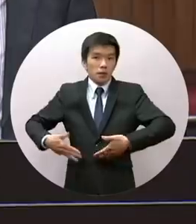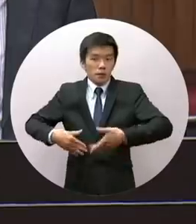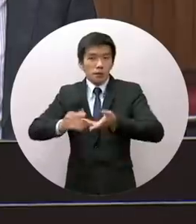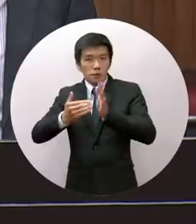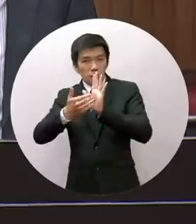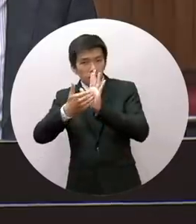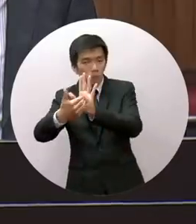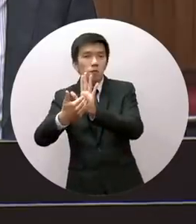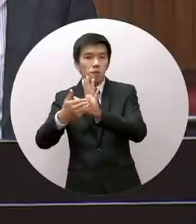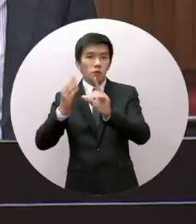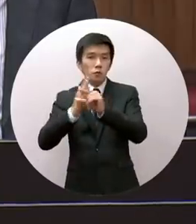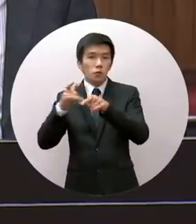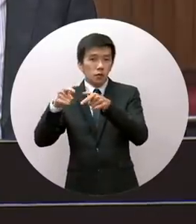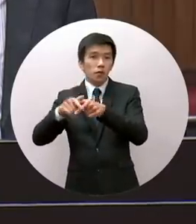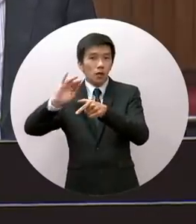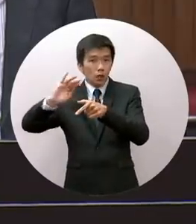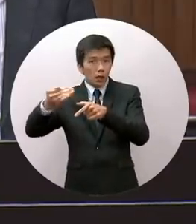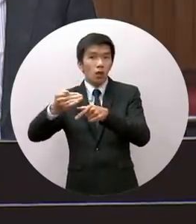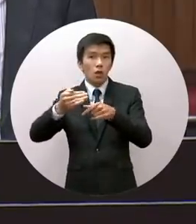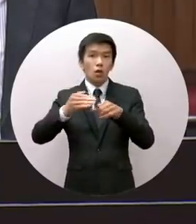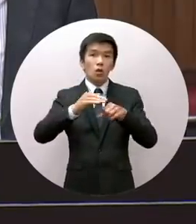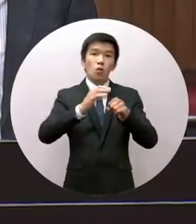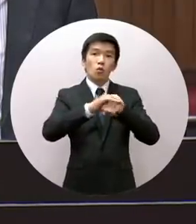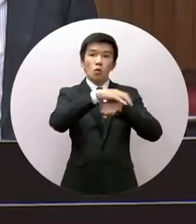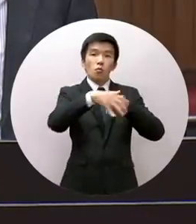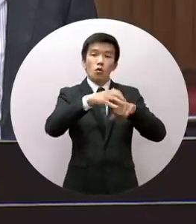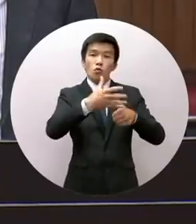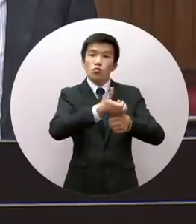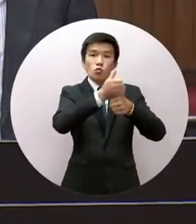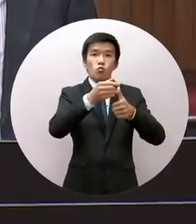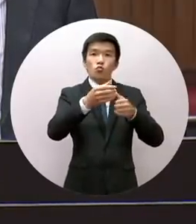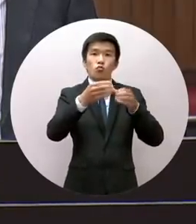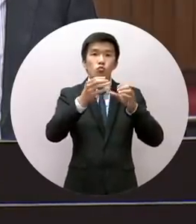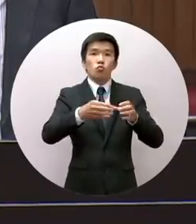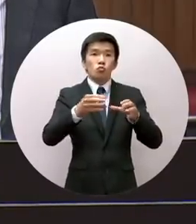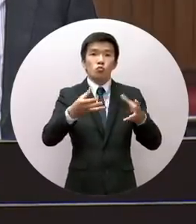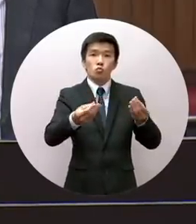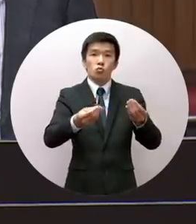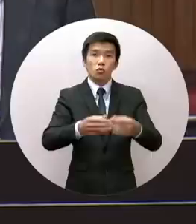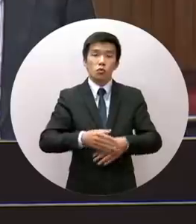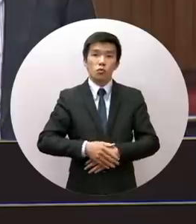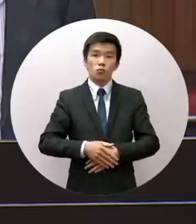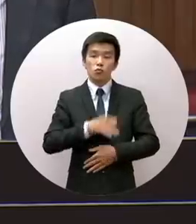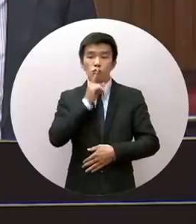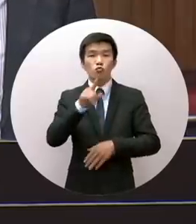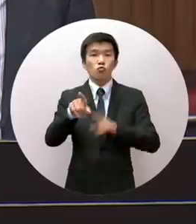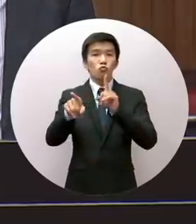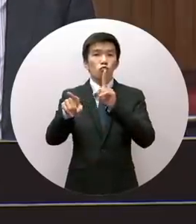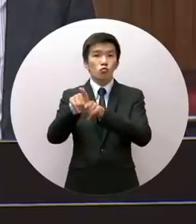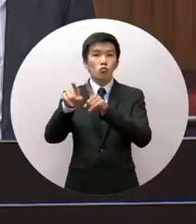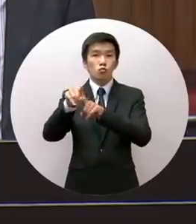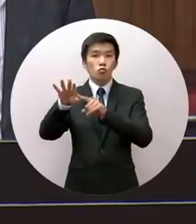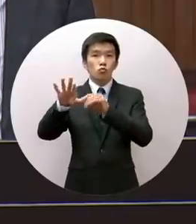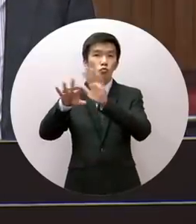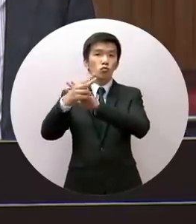署没启动。环保署说依照气象报告3月3号会下